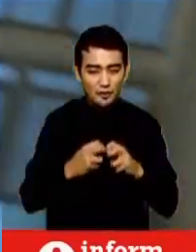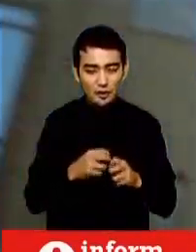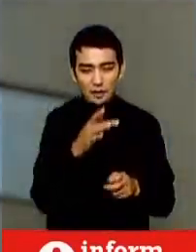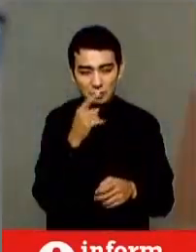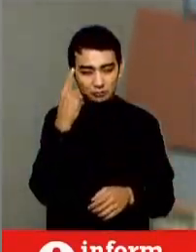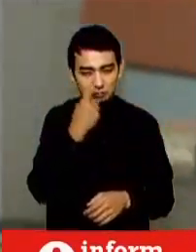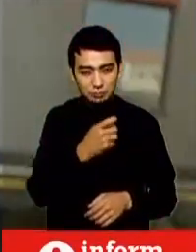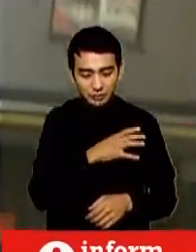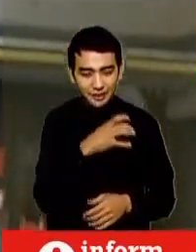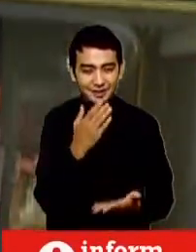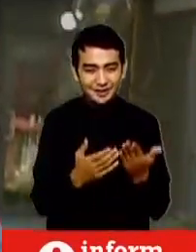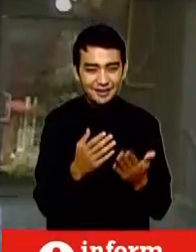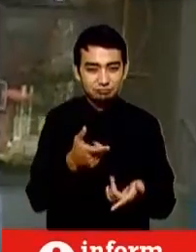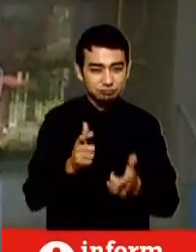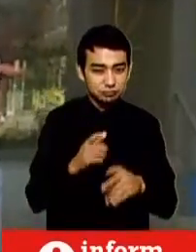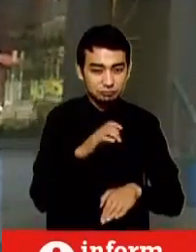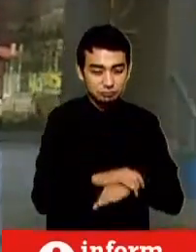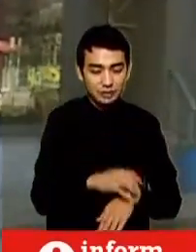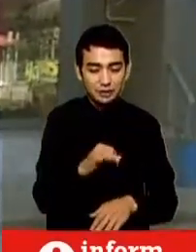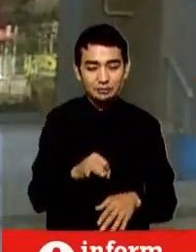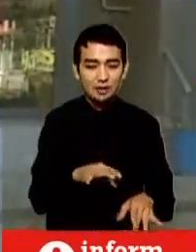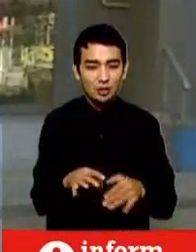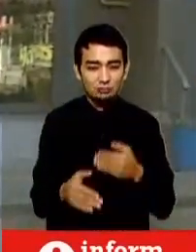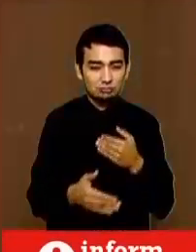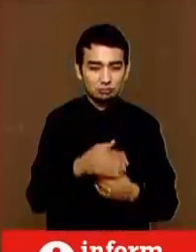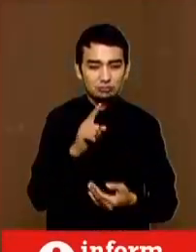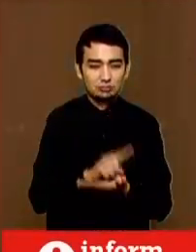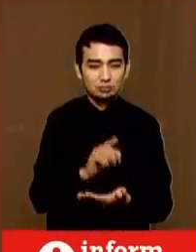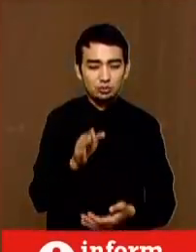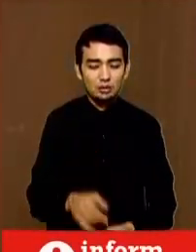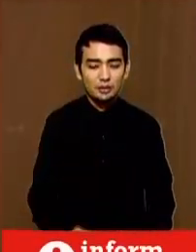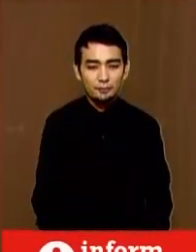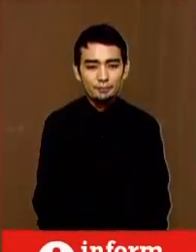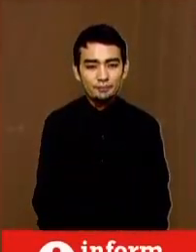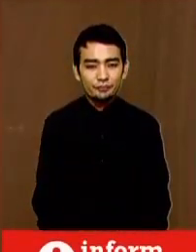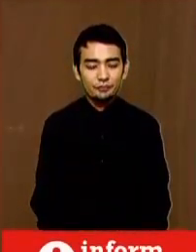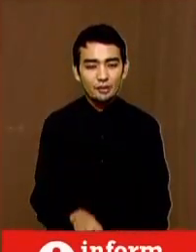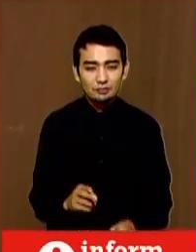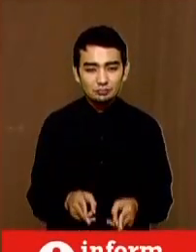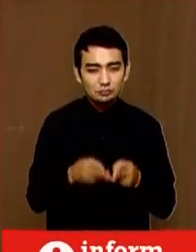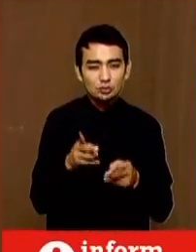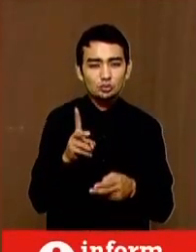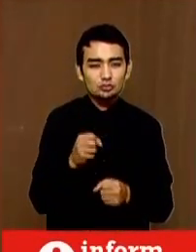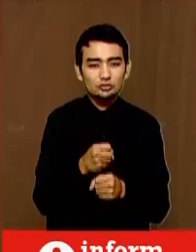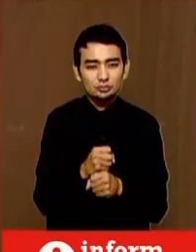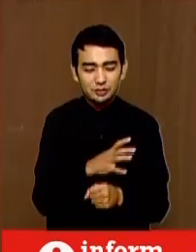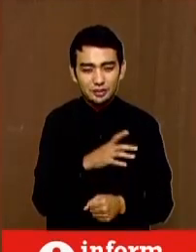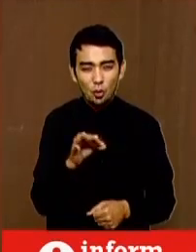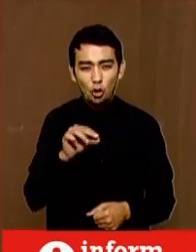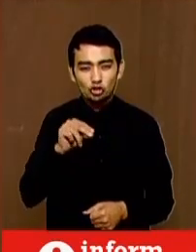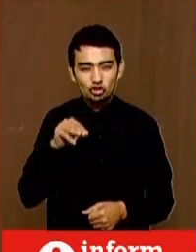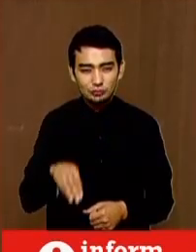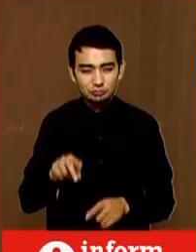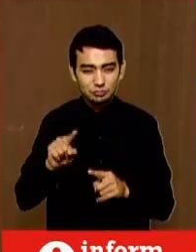жатқанын хабарлады. Егер ақпарат расталса, тиісті шаралар қолданылады дейді. Осы қылмысты жасады деген күдікпен өгей әкесі